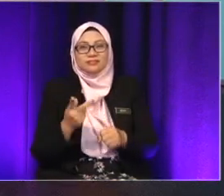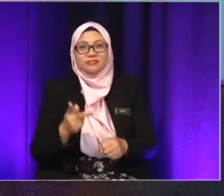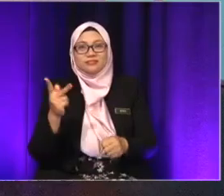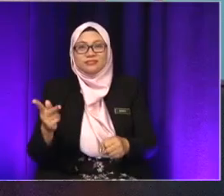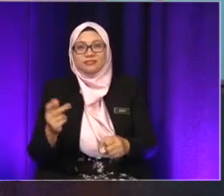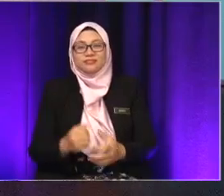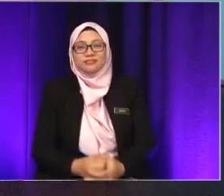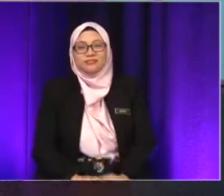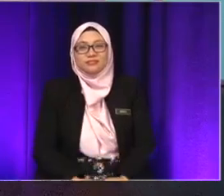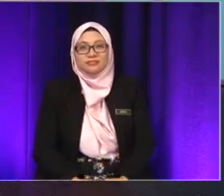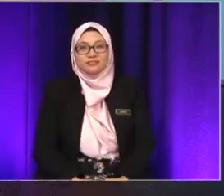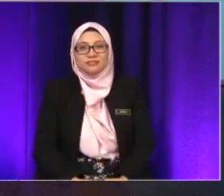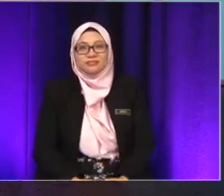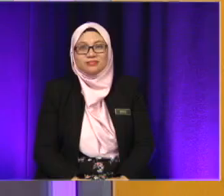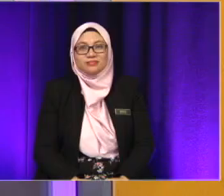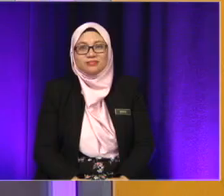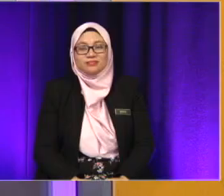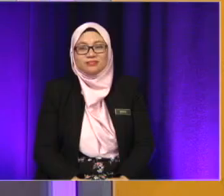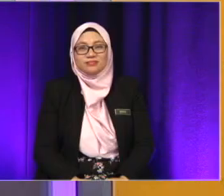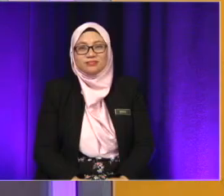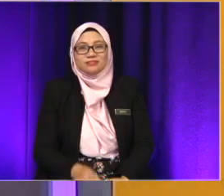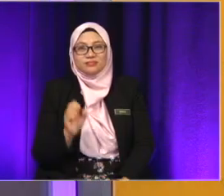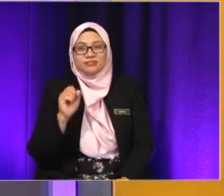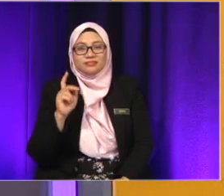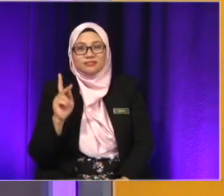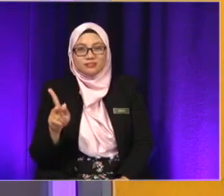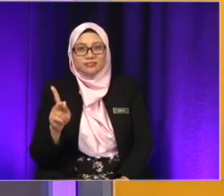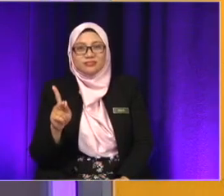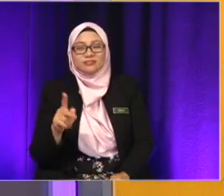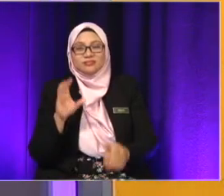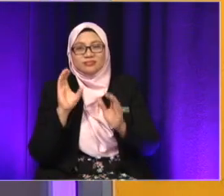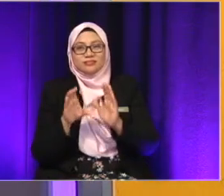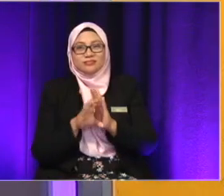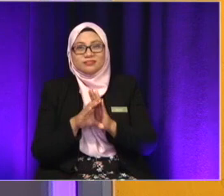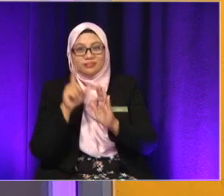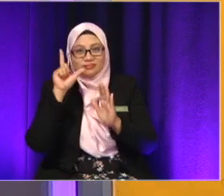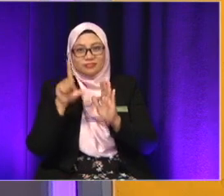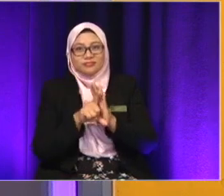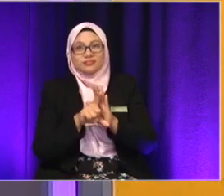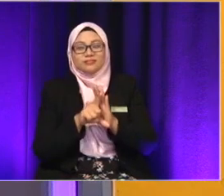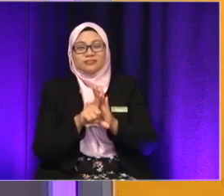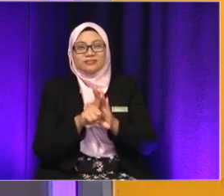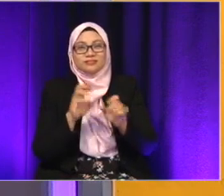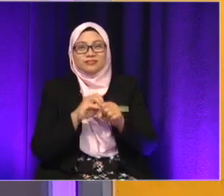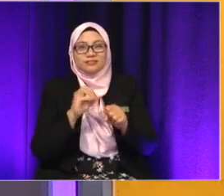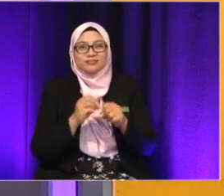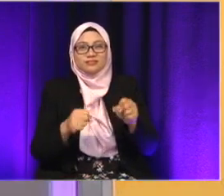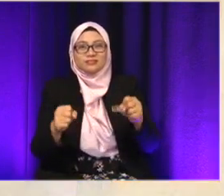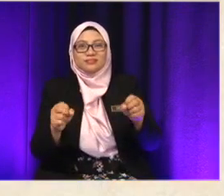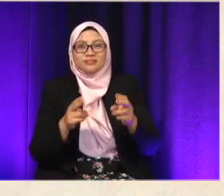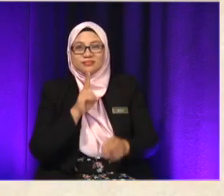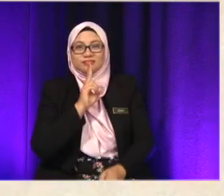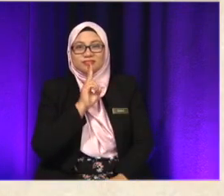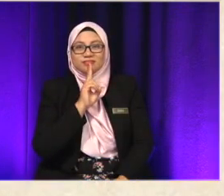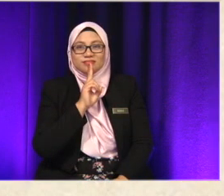lah. Okey, insya-Allah kita teruskan lagi Okey, yang ini adalah simbol dan letak asas pada sistem hidrolik. Okey. Di mana kalau kita tengok sendiri pun yang